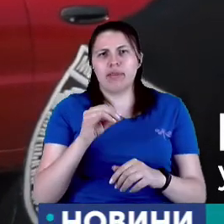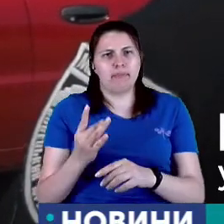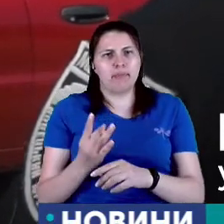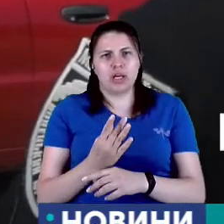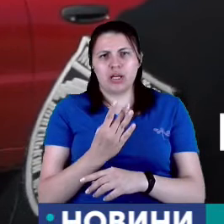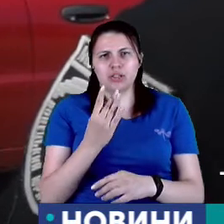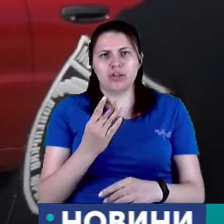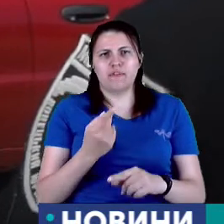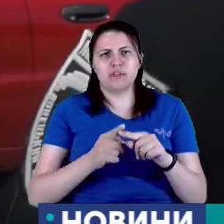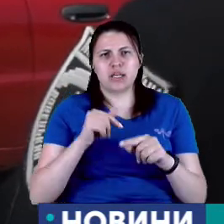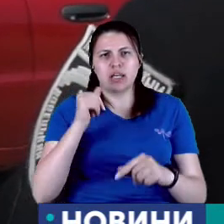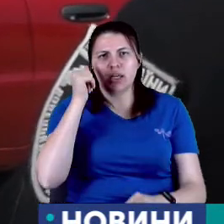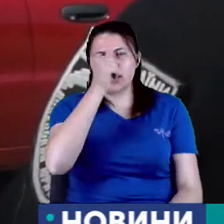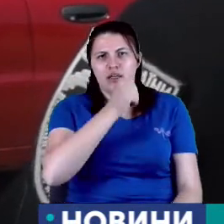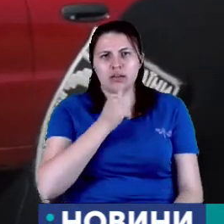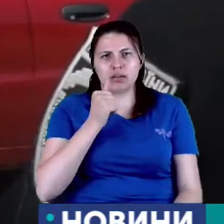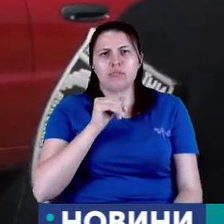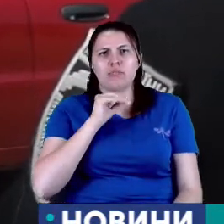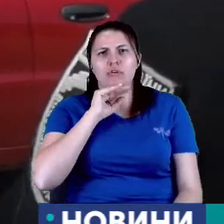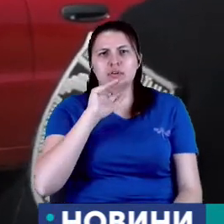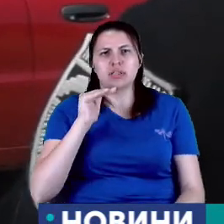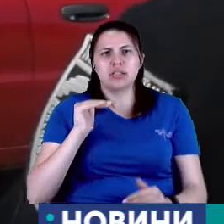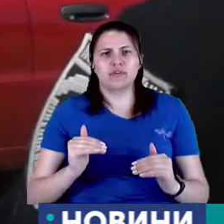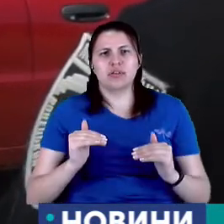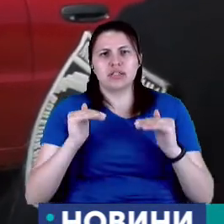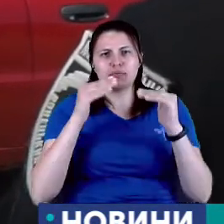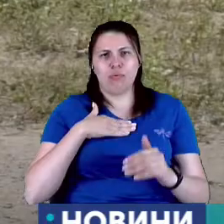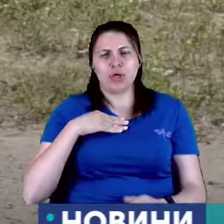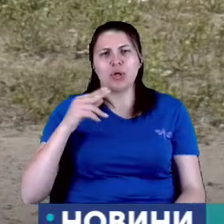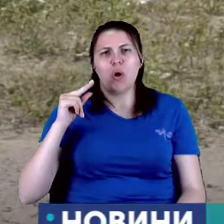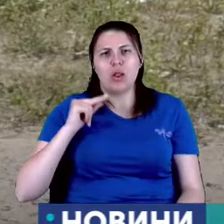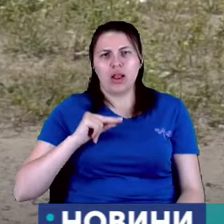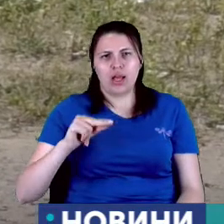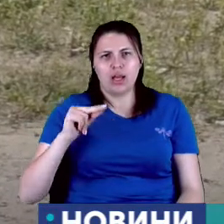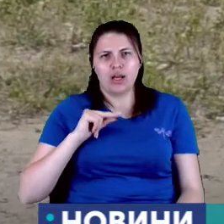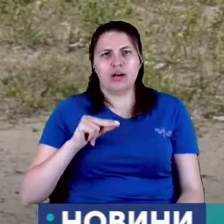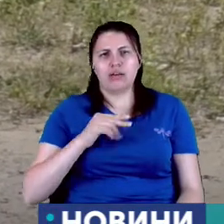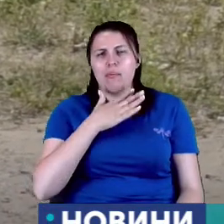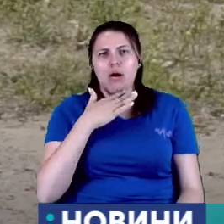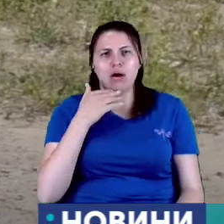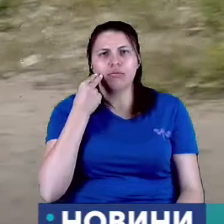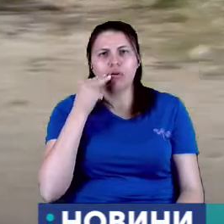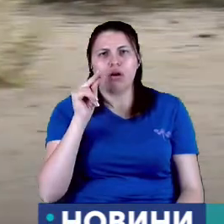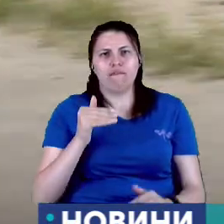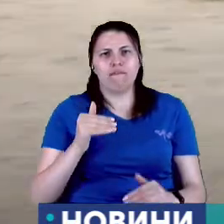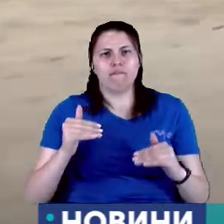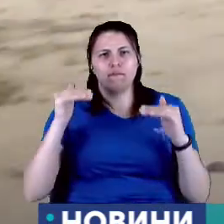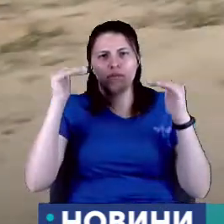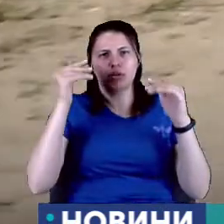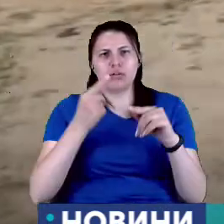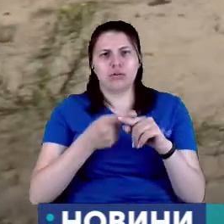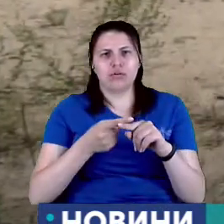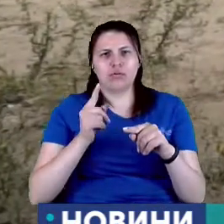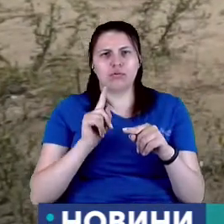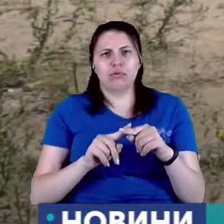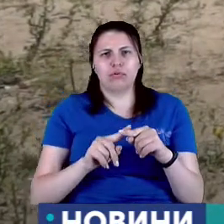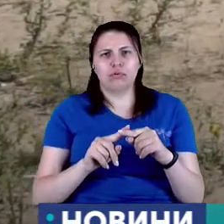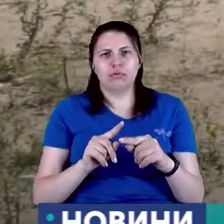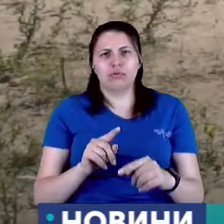професійний зріст моїх колег набагато краще, тому